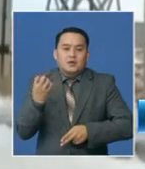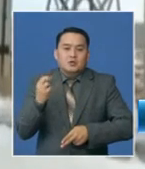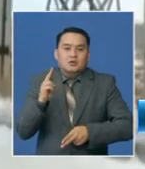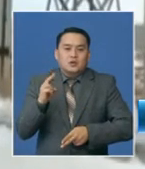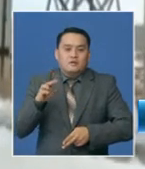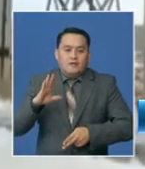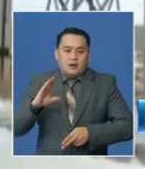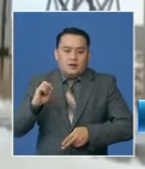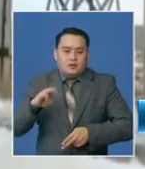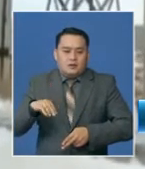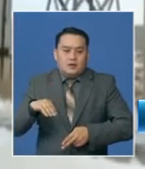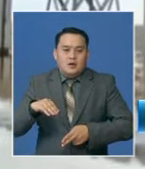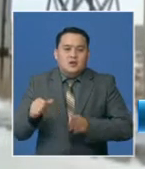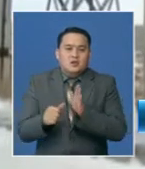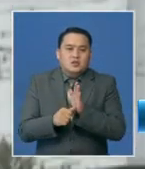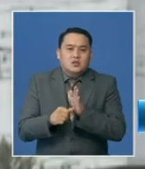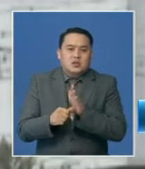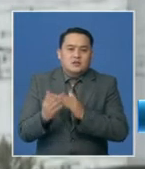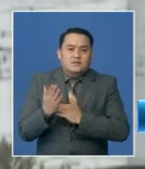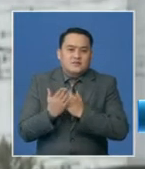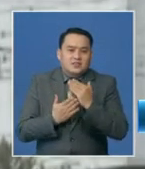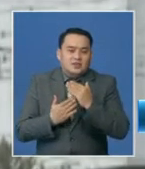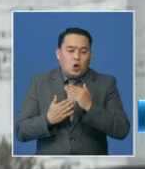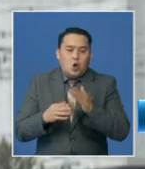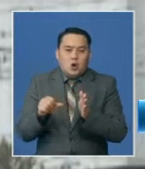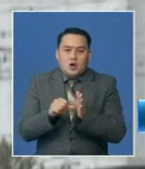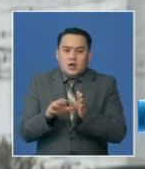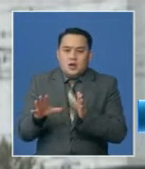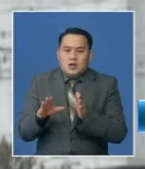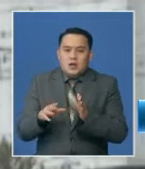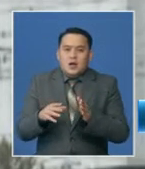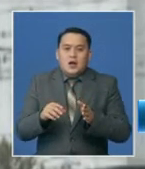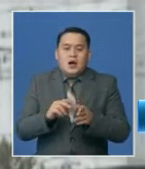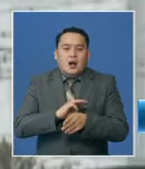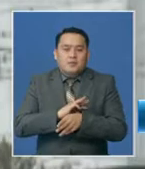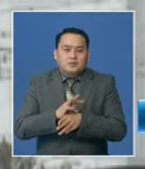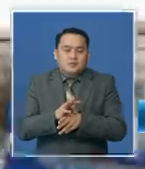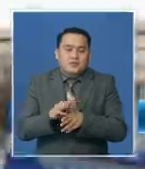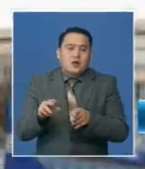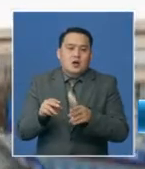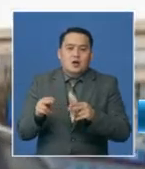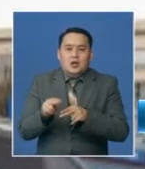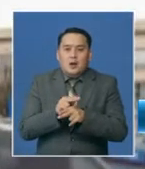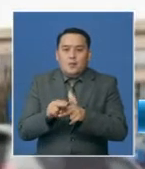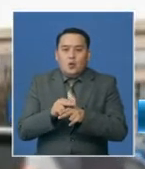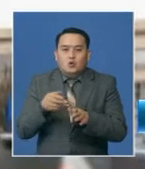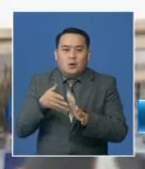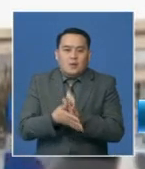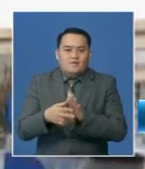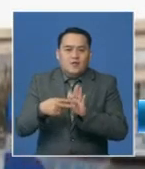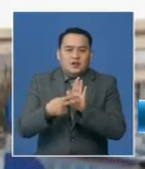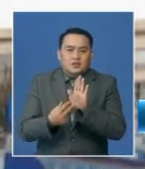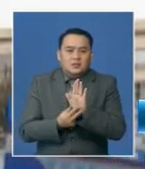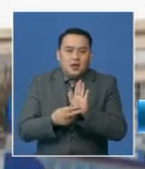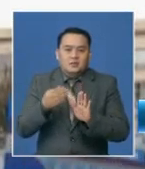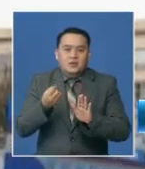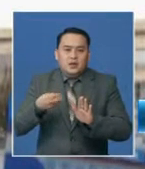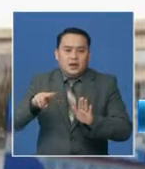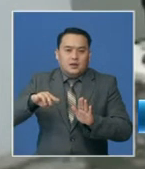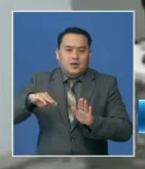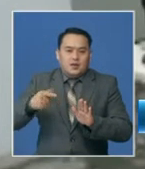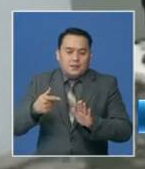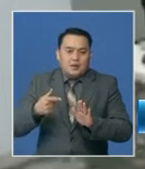интернет-ресурсов. Новости республики продолжат выпуск. На Экибастузской ГРЭС-1 завершена